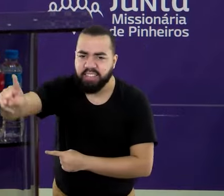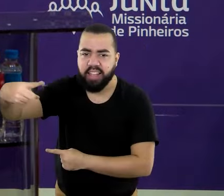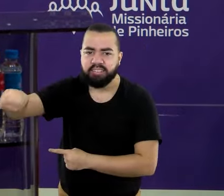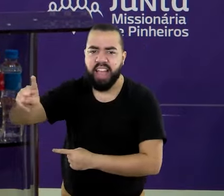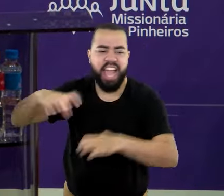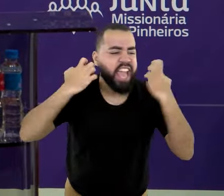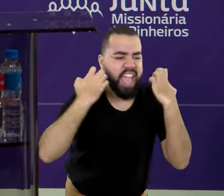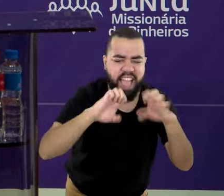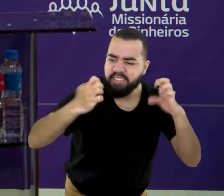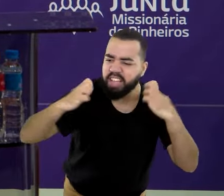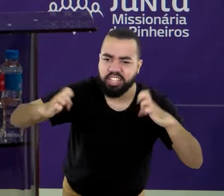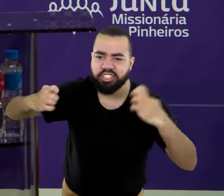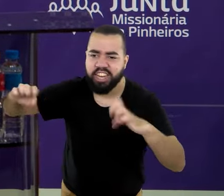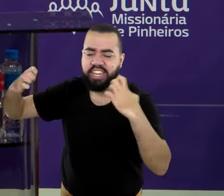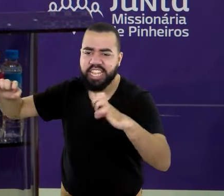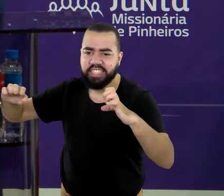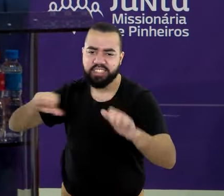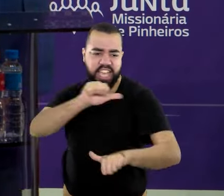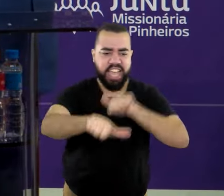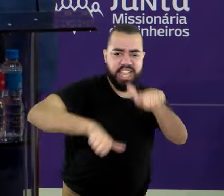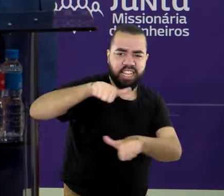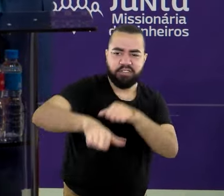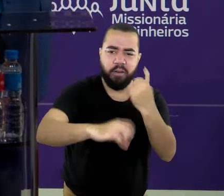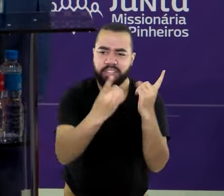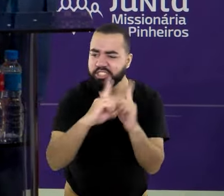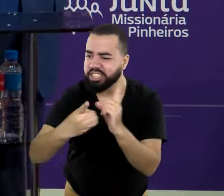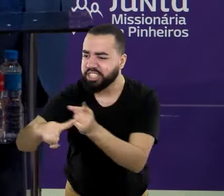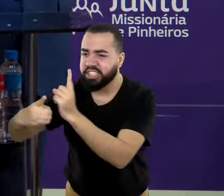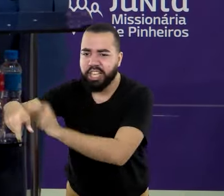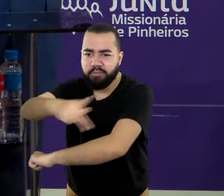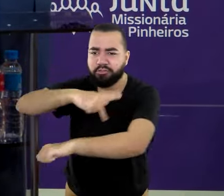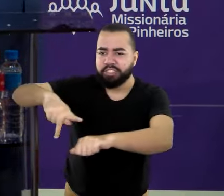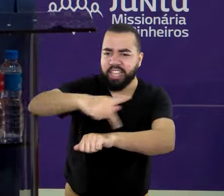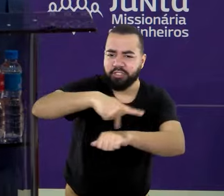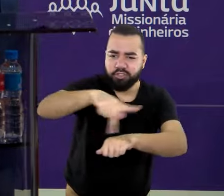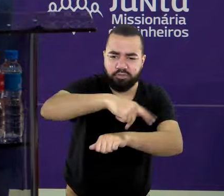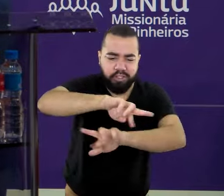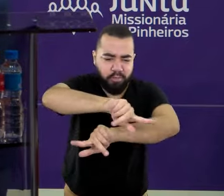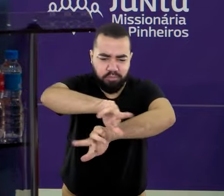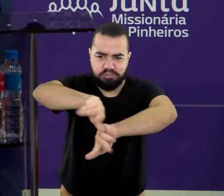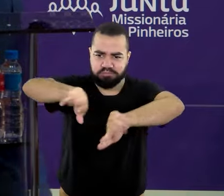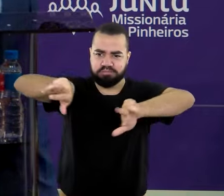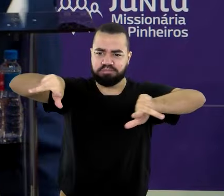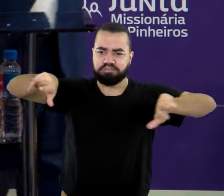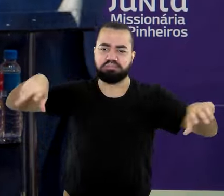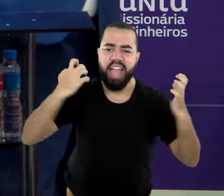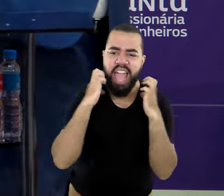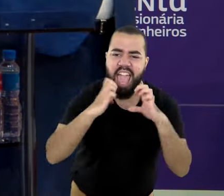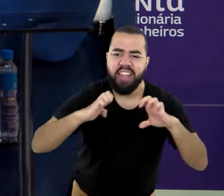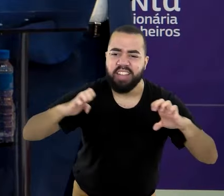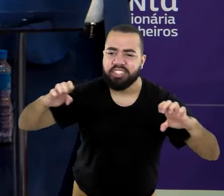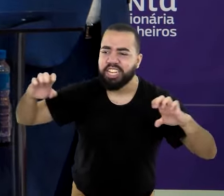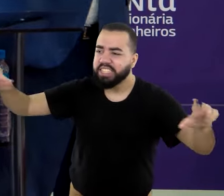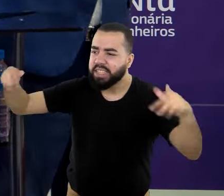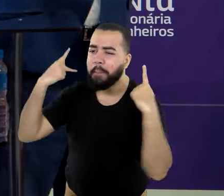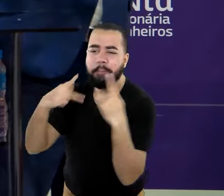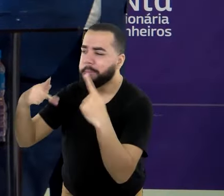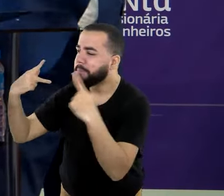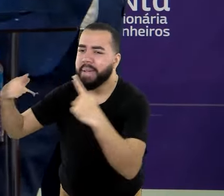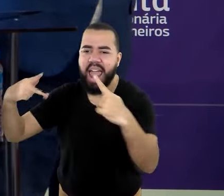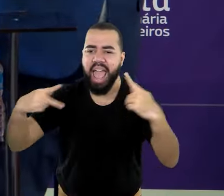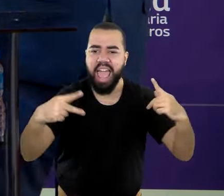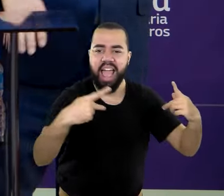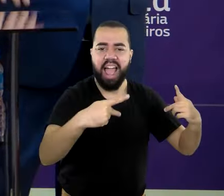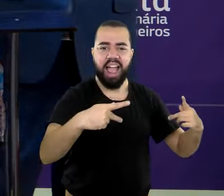Faça discípulos de todas as nações. 가서 복음을 전하라 했습니다. Evangelize. 예수님이 아버지께서